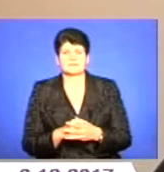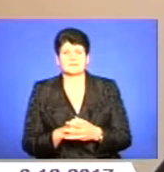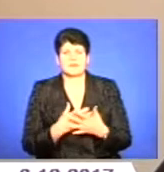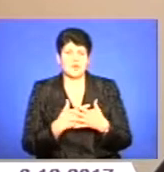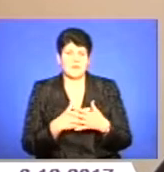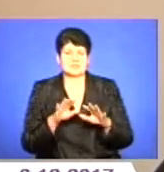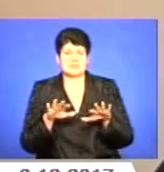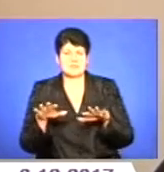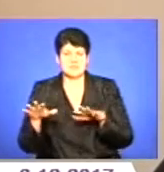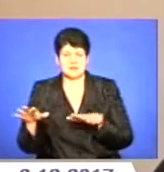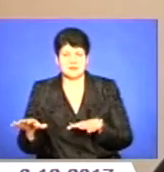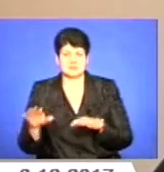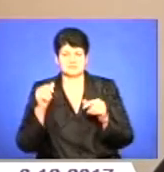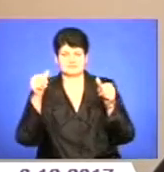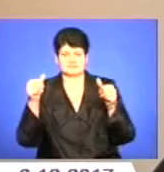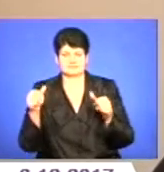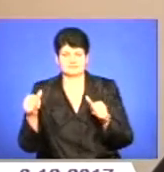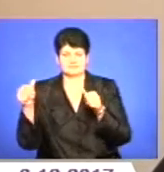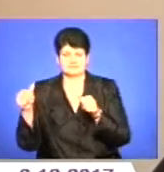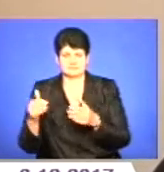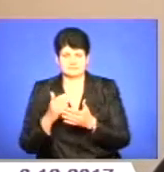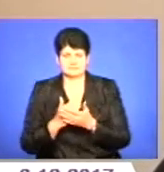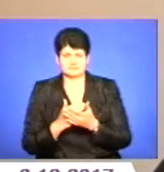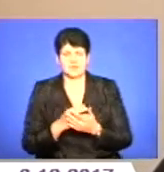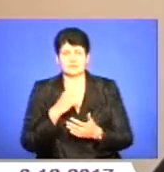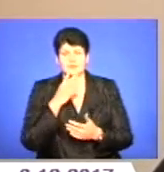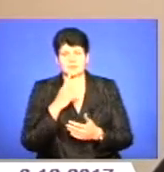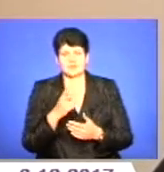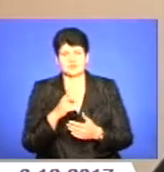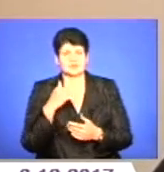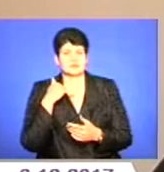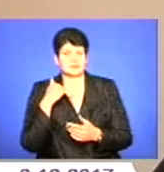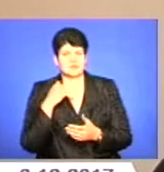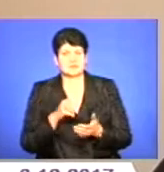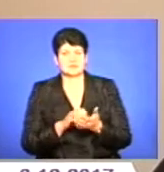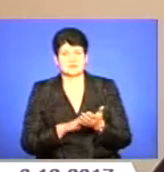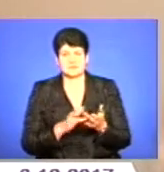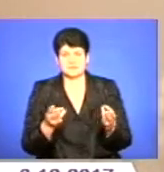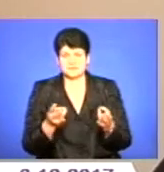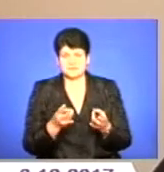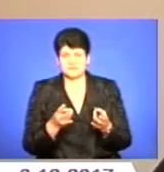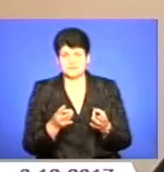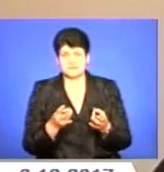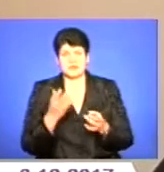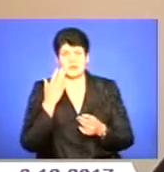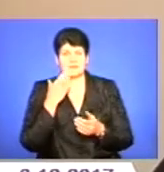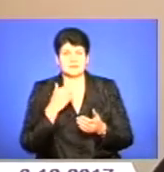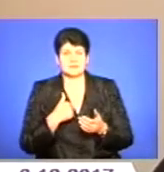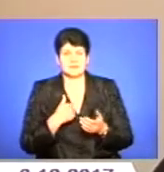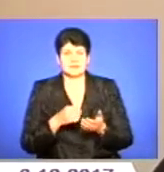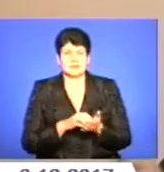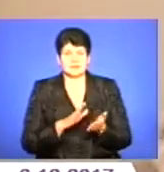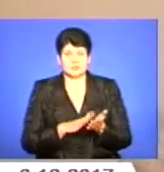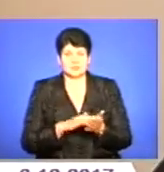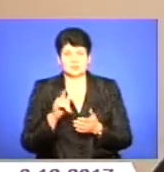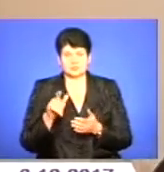громадських місцях, де розвішана така інформація, побачить контакти і зареєструватися. Коли ми реєструємо людину,